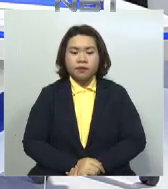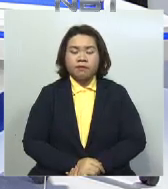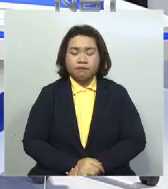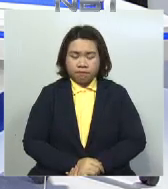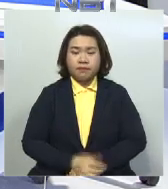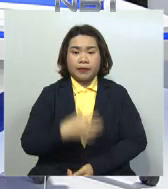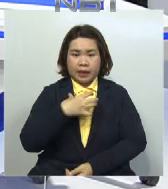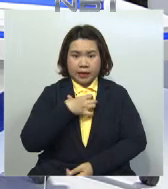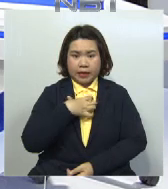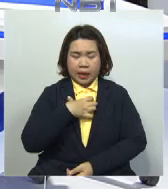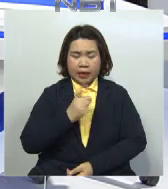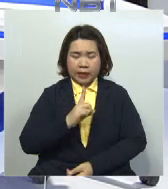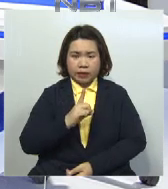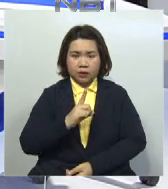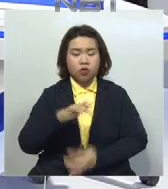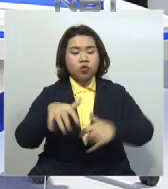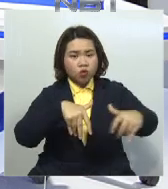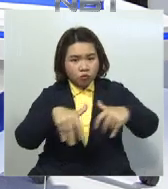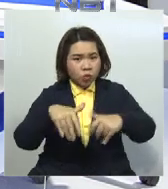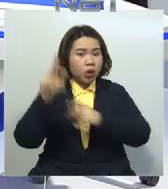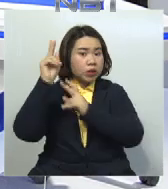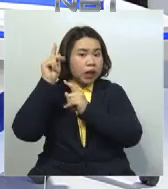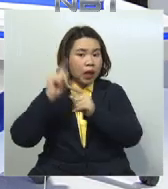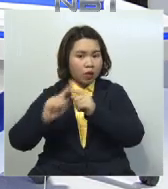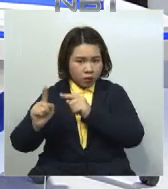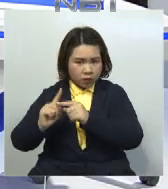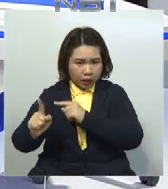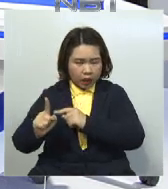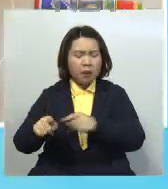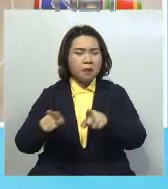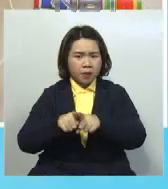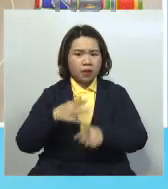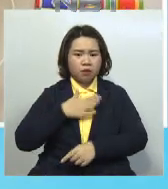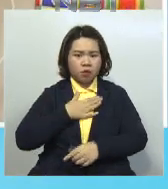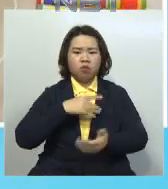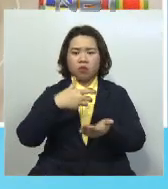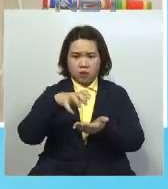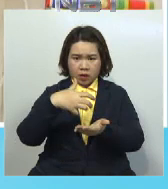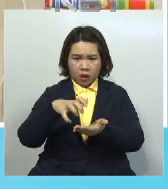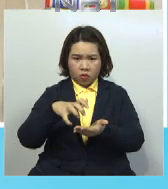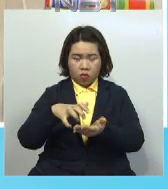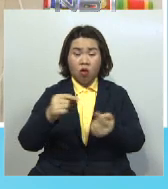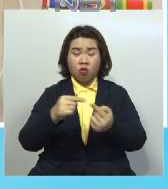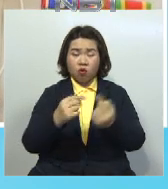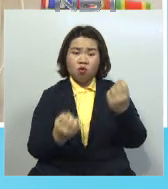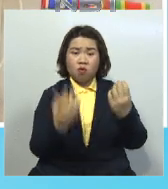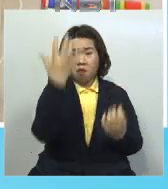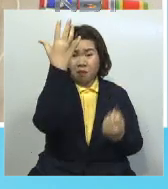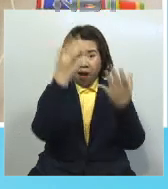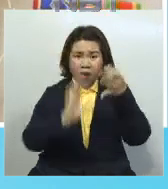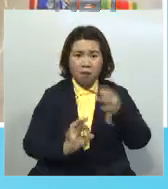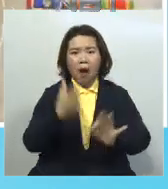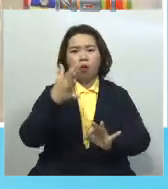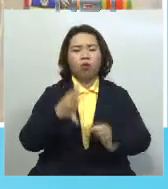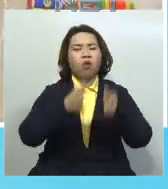ก็อยากพี่น้องประชาชนรวมทั้งสื่อมวลชนเนี่ยนะก็อย่างที่ผมเรียนเนี่ยนะไฟป่าเนี่ยเกิดจากน้ำมือมนุ